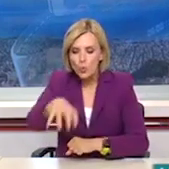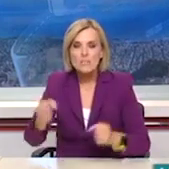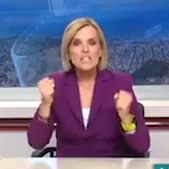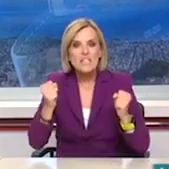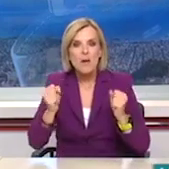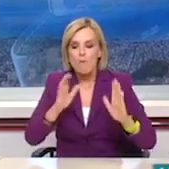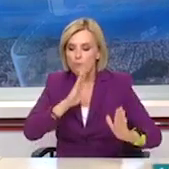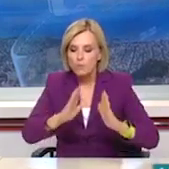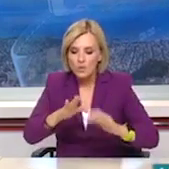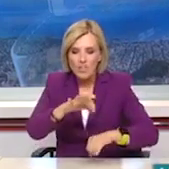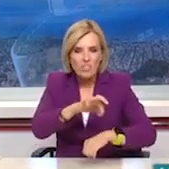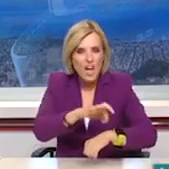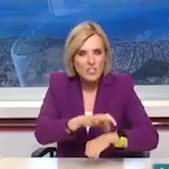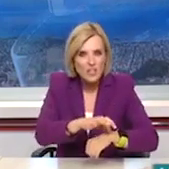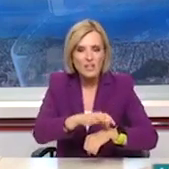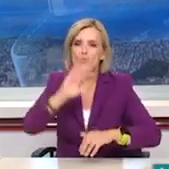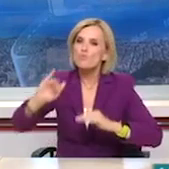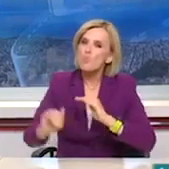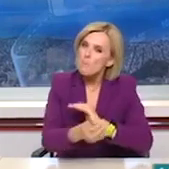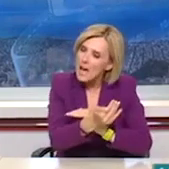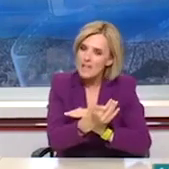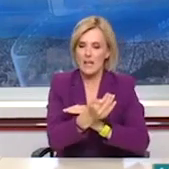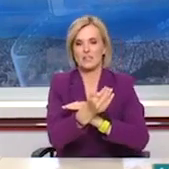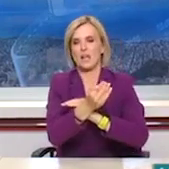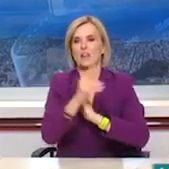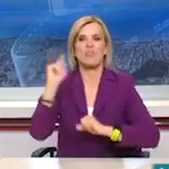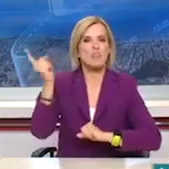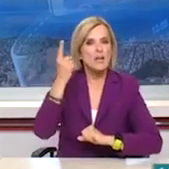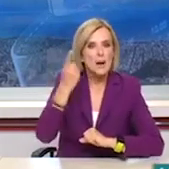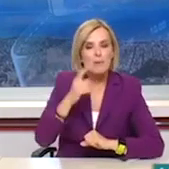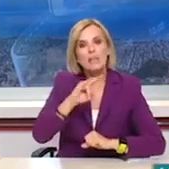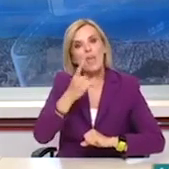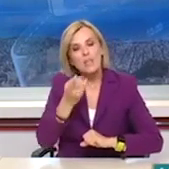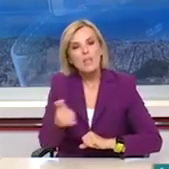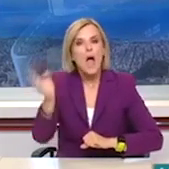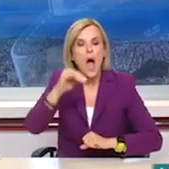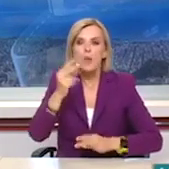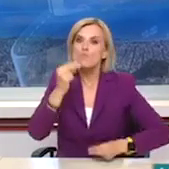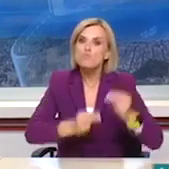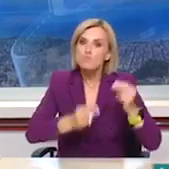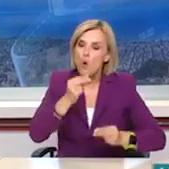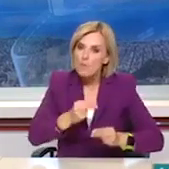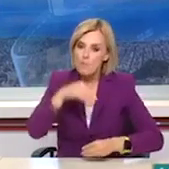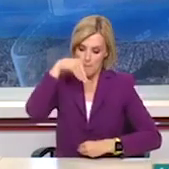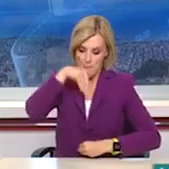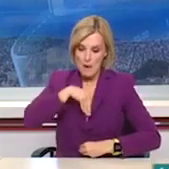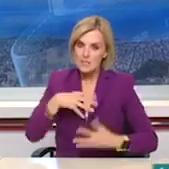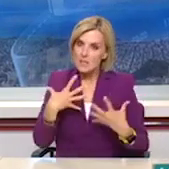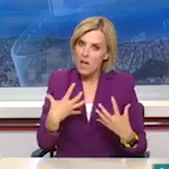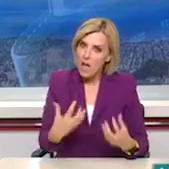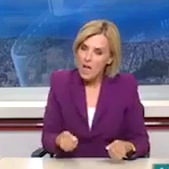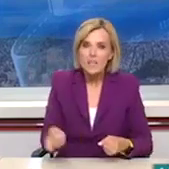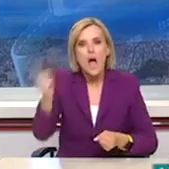φροντίδας των ασθενών, είτε πέρασαν τον ιό και τα κατάφεραν, είτε των υπόλοιπων που απειλούνται από λοιμώδη και μη λοιμώδη νοσήματα, από